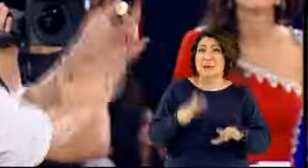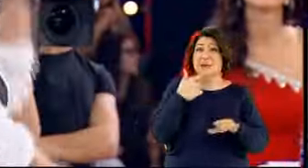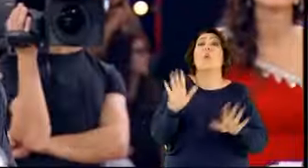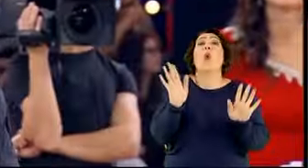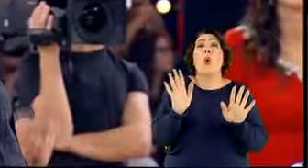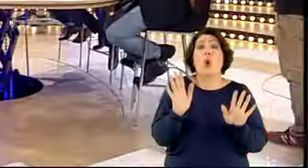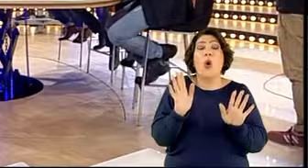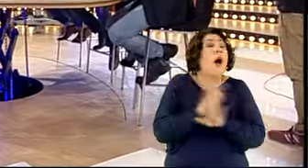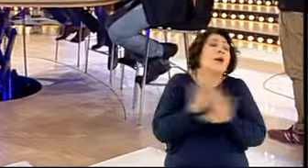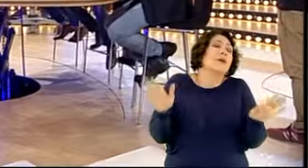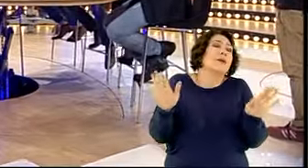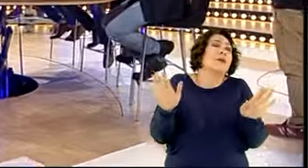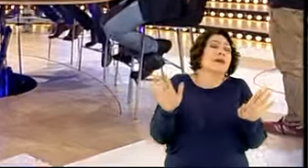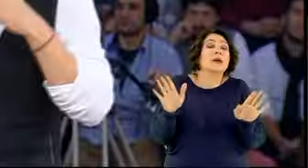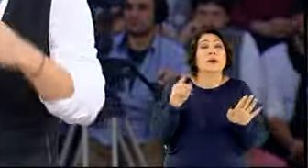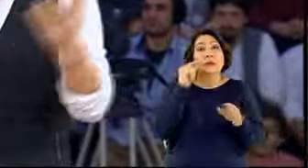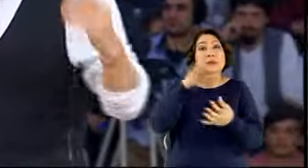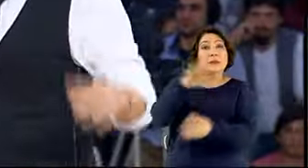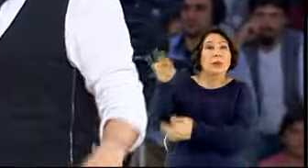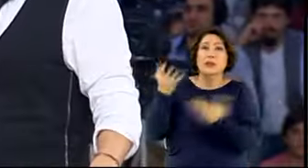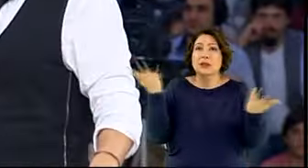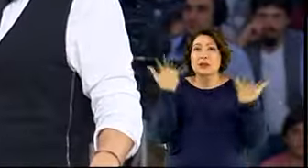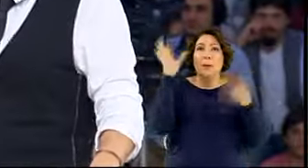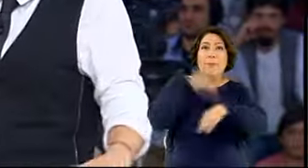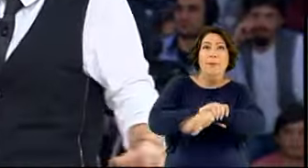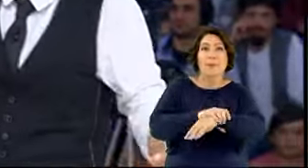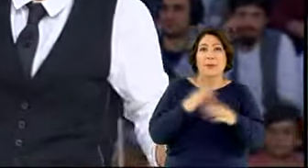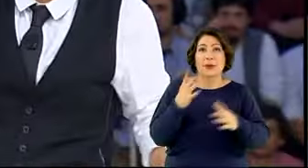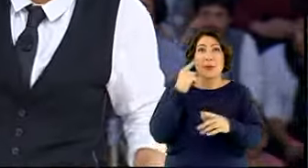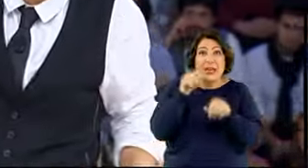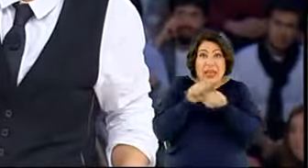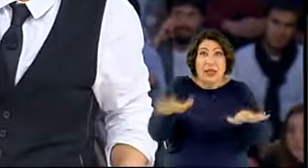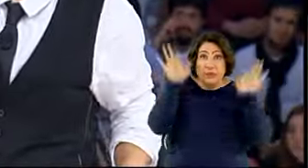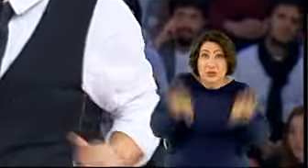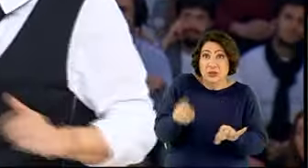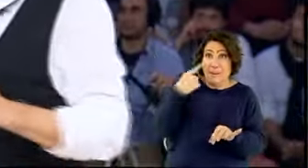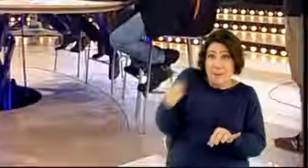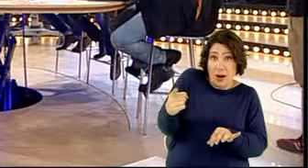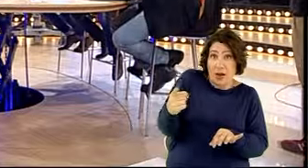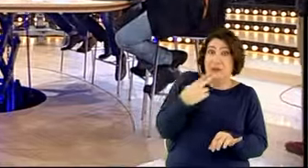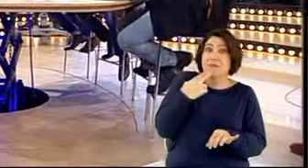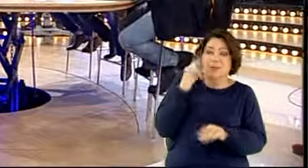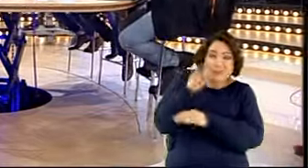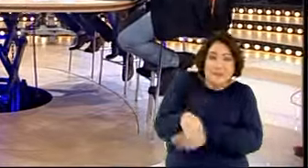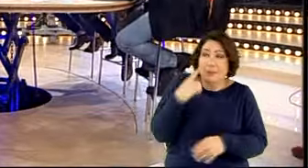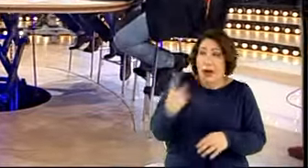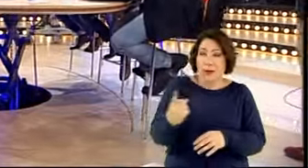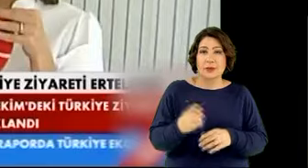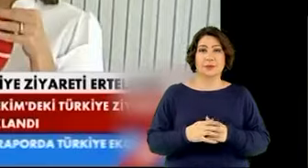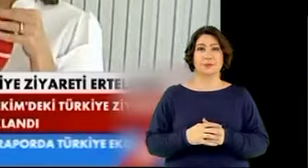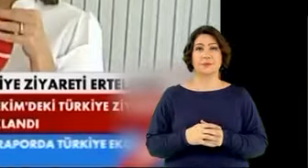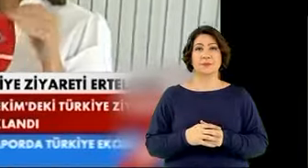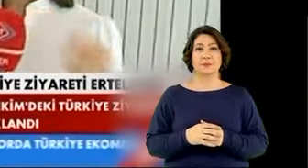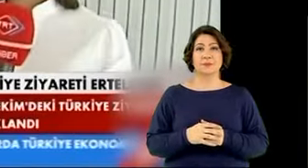bırak. Hayır. Hayır. İnsanlar ne hallerde yakalanıyorlar şu yayına girildiği bir haber veresin. Bak kızı ne hale getirmişler. Görelim.